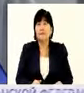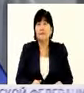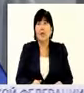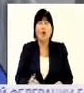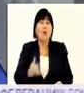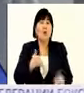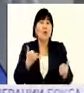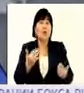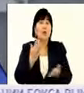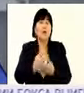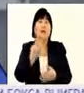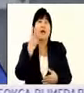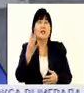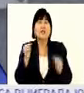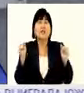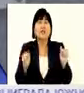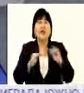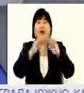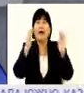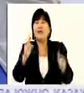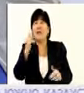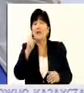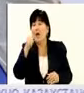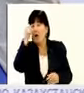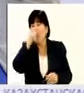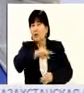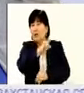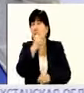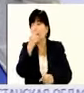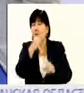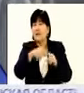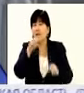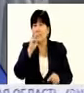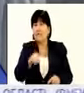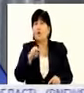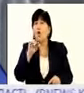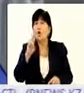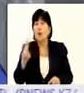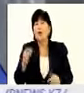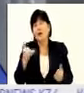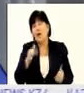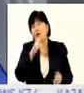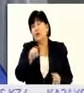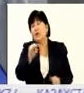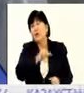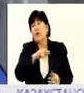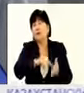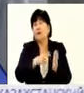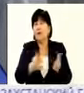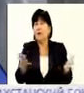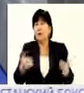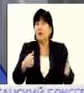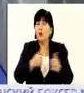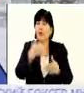У нас на сегодня имеется 4 холодильных цеха. Годовая мощность 2500 тонны. На сезонные работы планируем привлечь